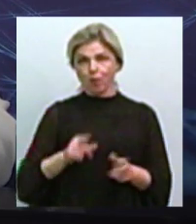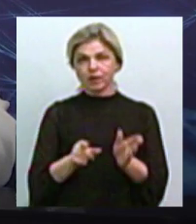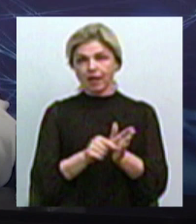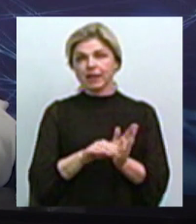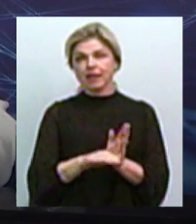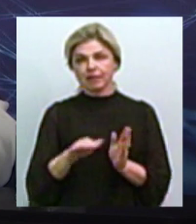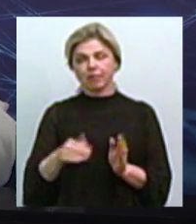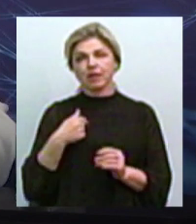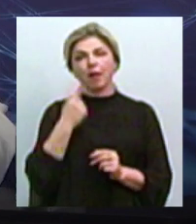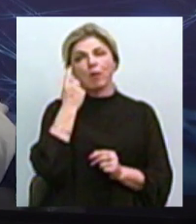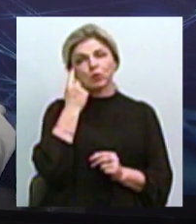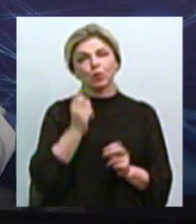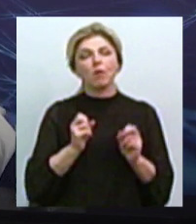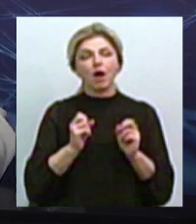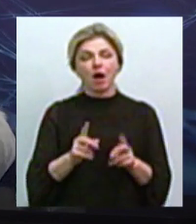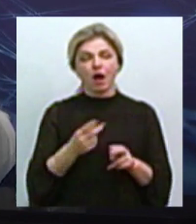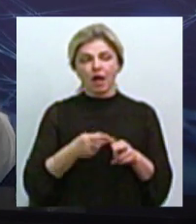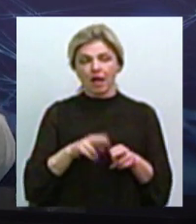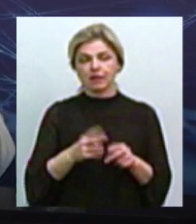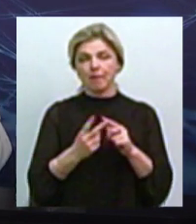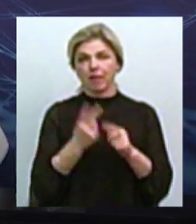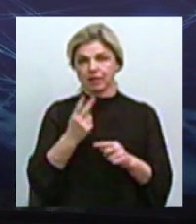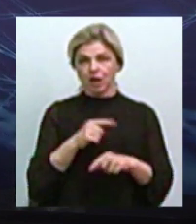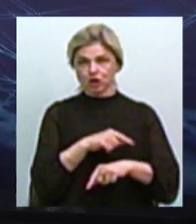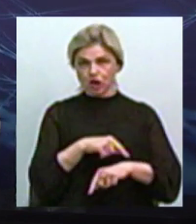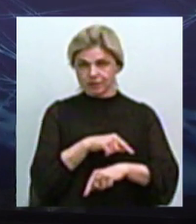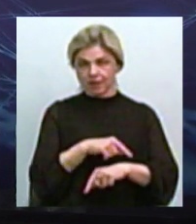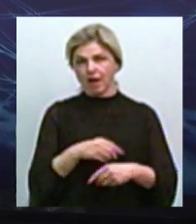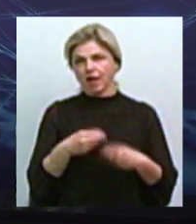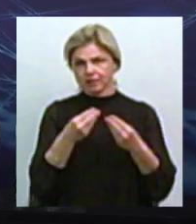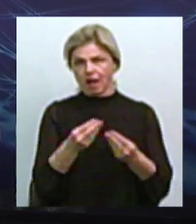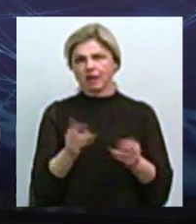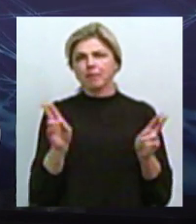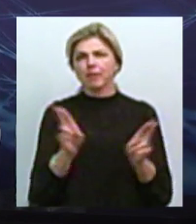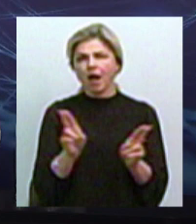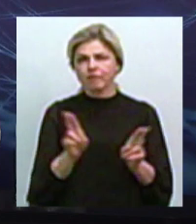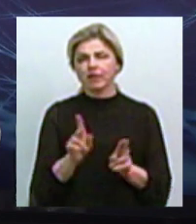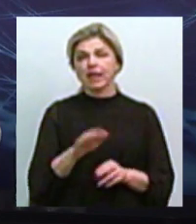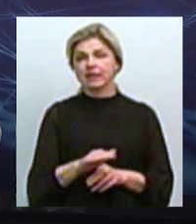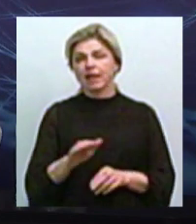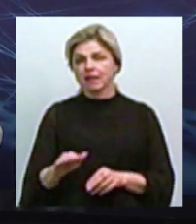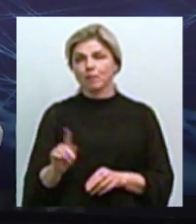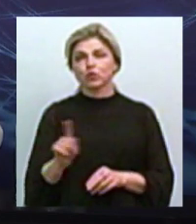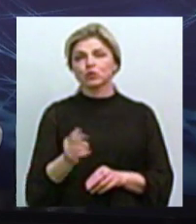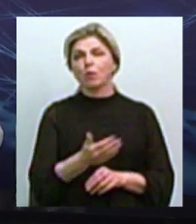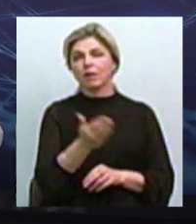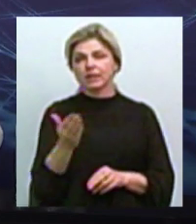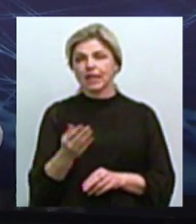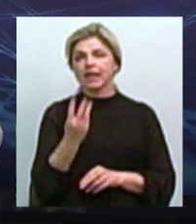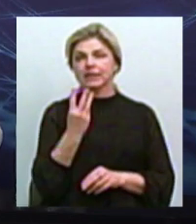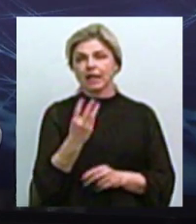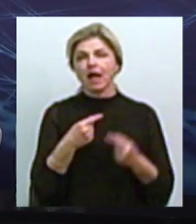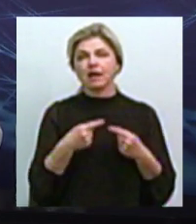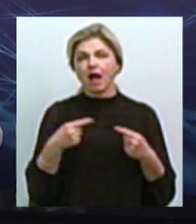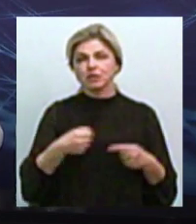как же это сделать, чтобы вот в полтора часа дать вот основы детям, чтобы они поняли, причем детям трьох разных возрастных групп,